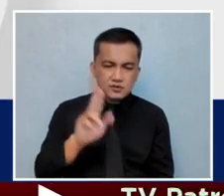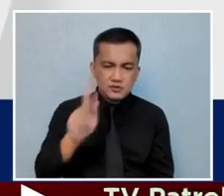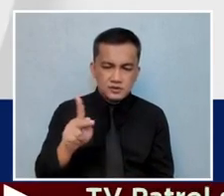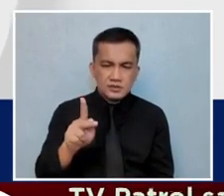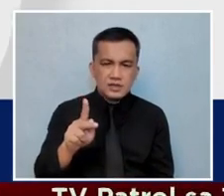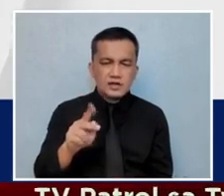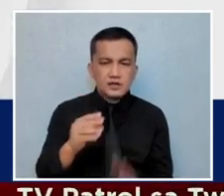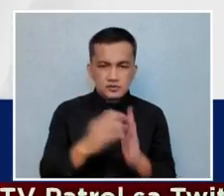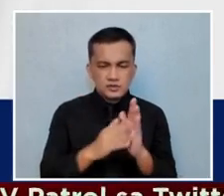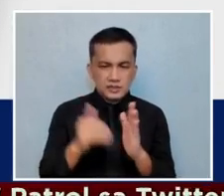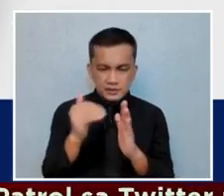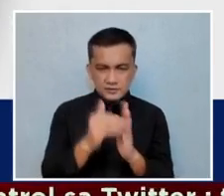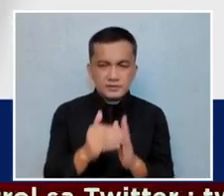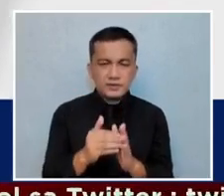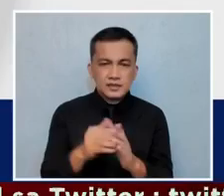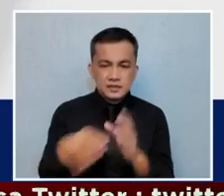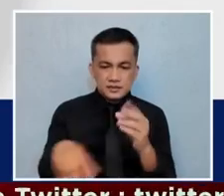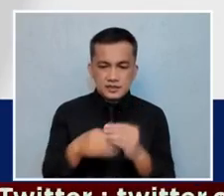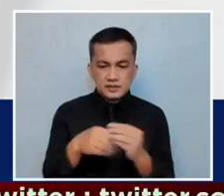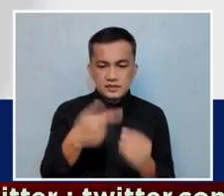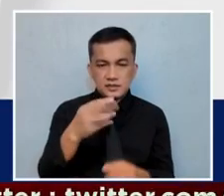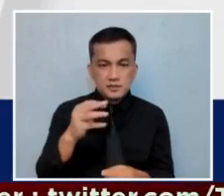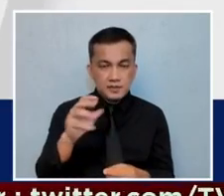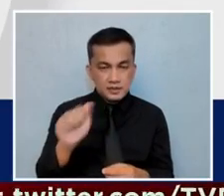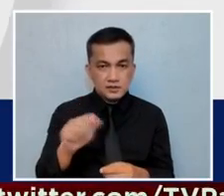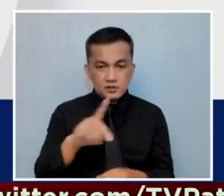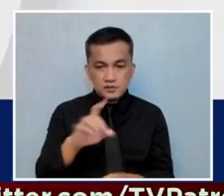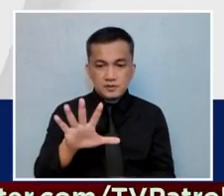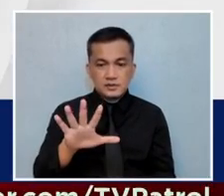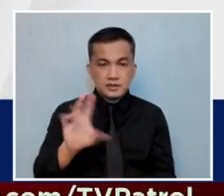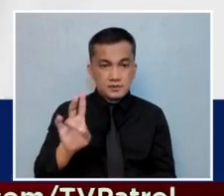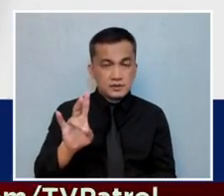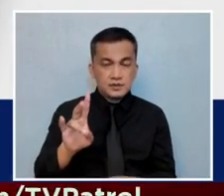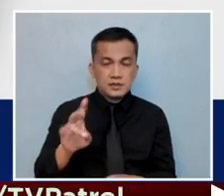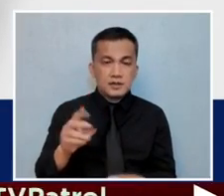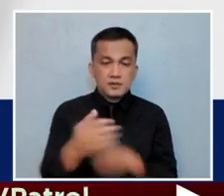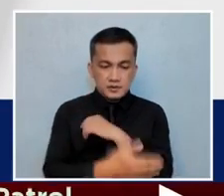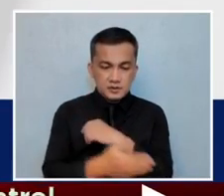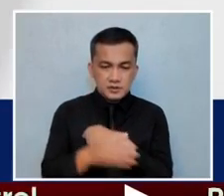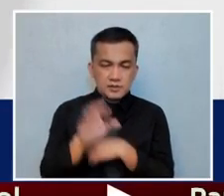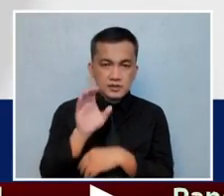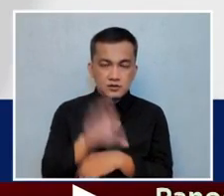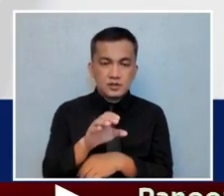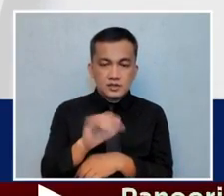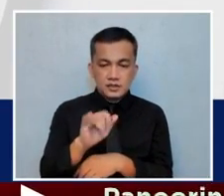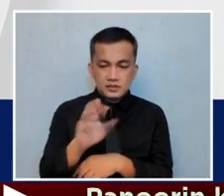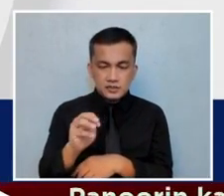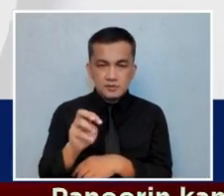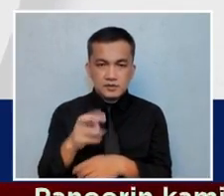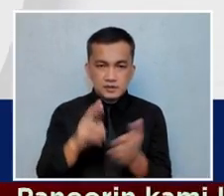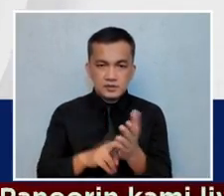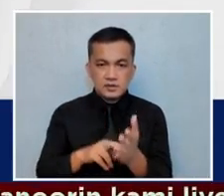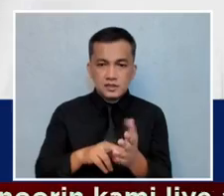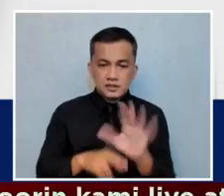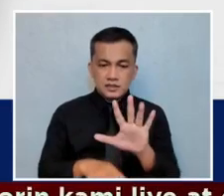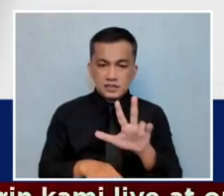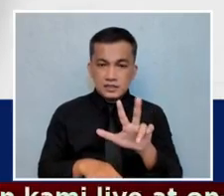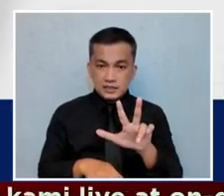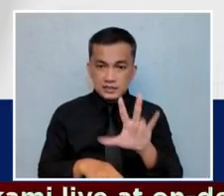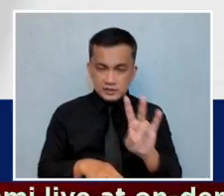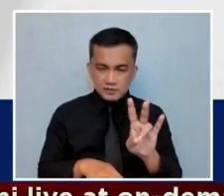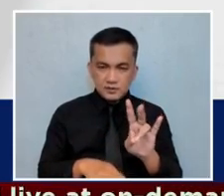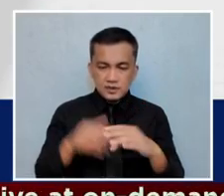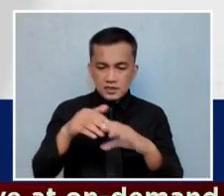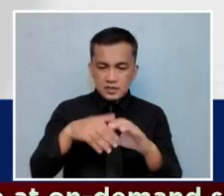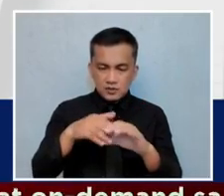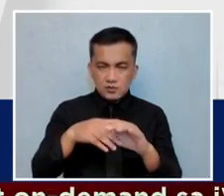Zealand. Dagdag ng GSMA, sa 157 na bansang may mandatory SIM registration, 37 sa mga ito ay nagluwag ng mga